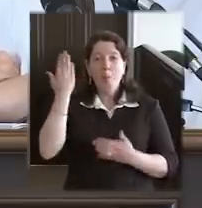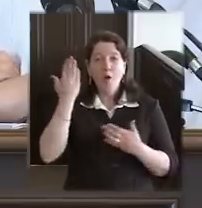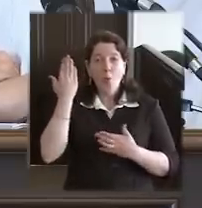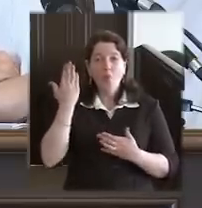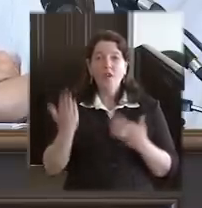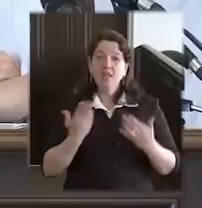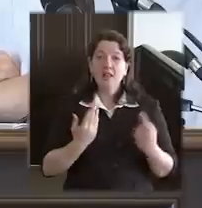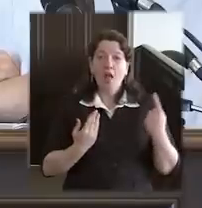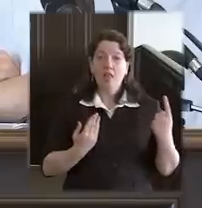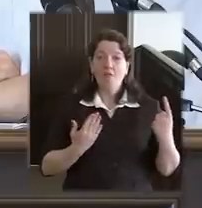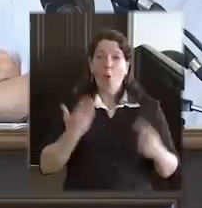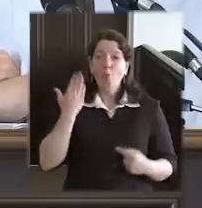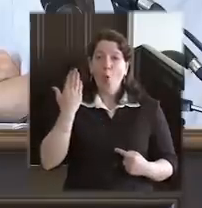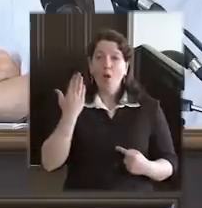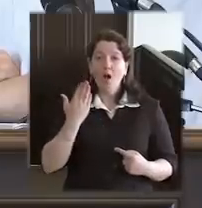или Бога